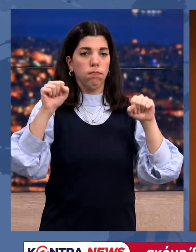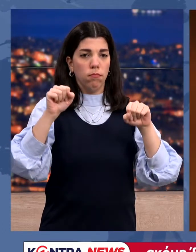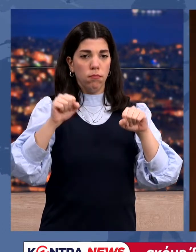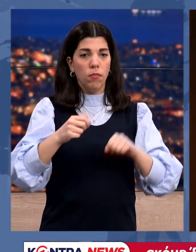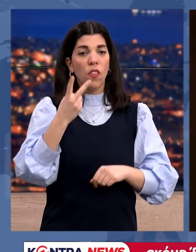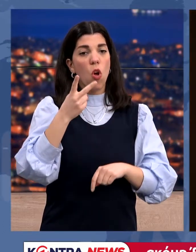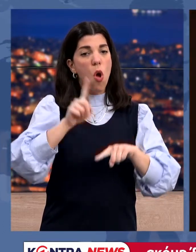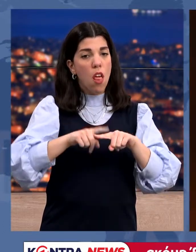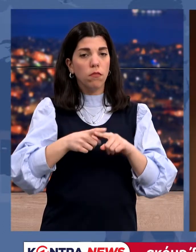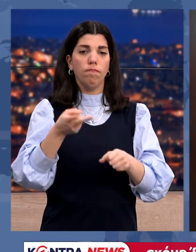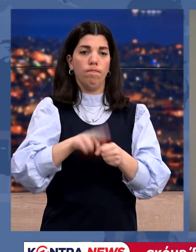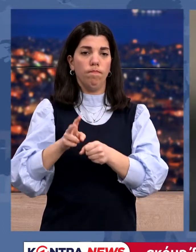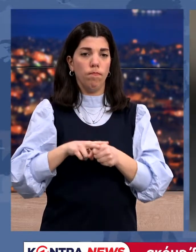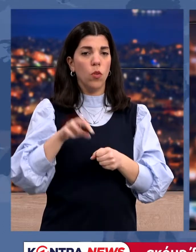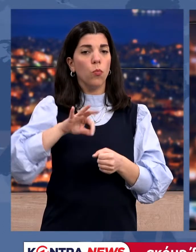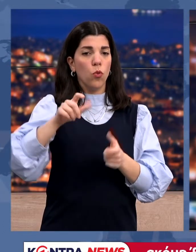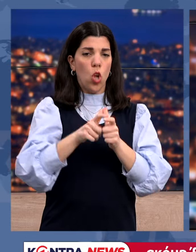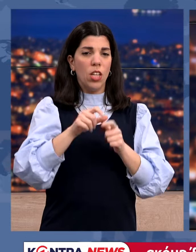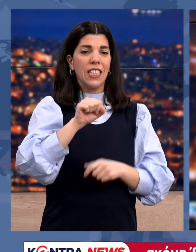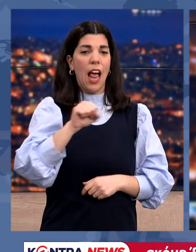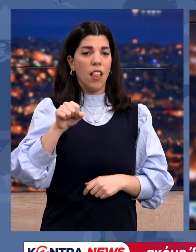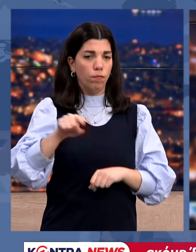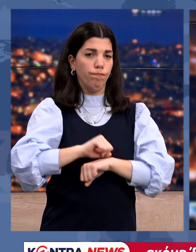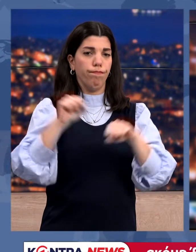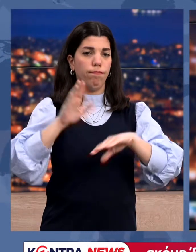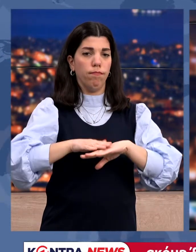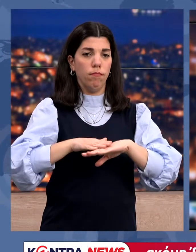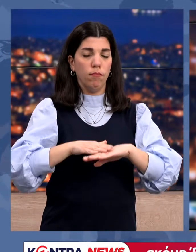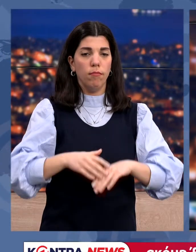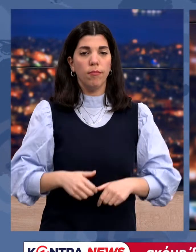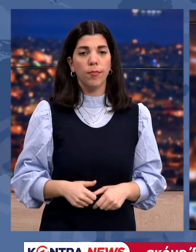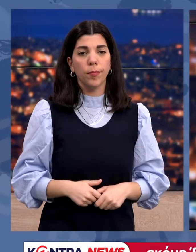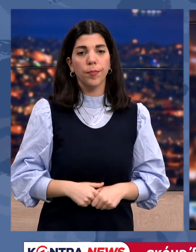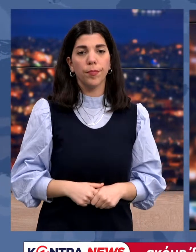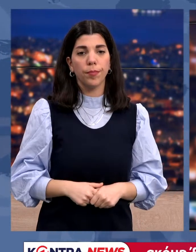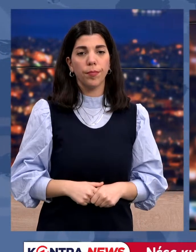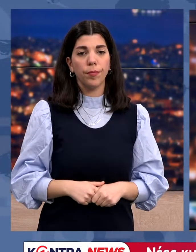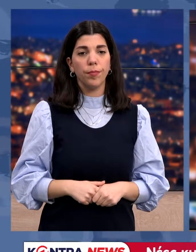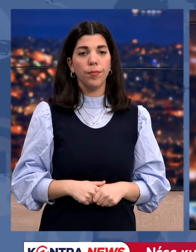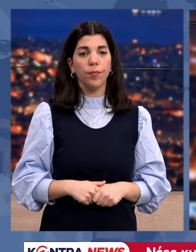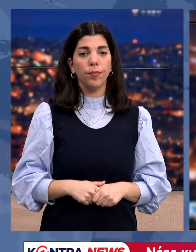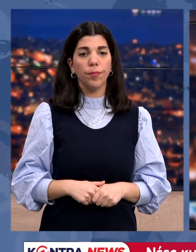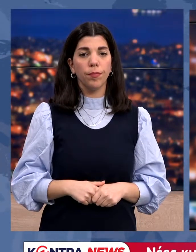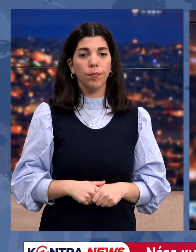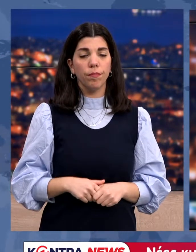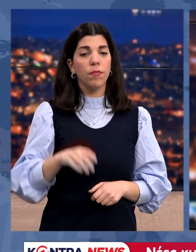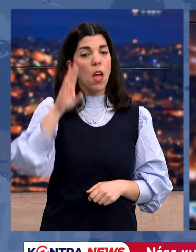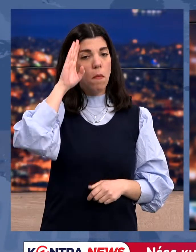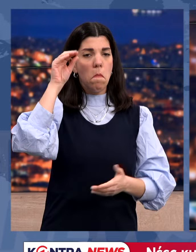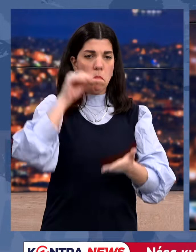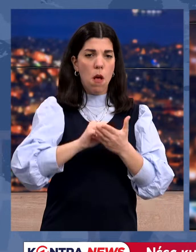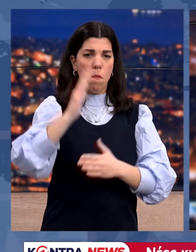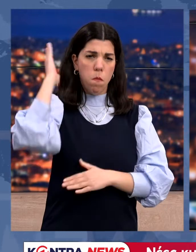ακόμη έλληνες ομογενείς έχασαν την ζωή τους από βομβαρδισμούς στο χωριό αρταν νέες